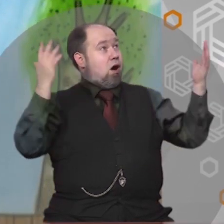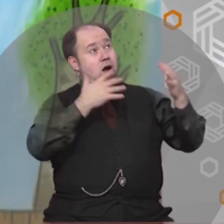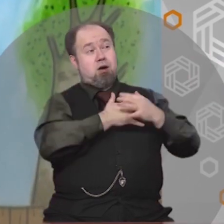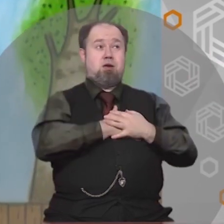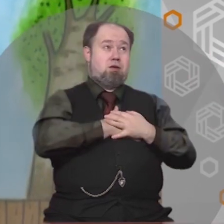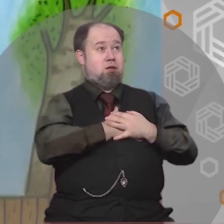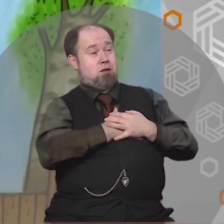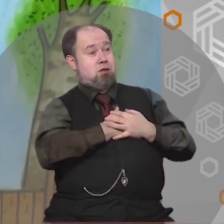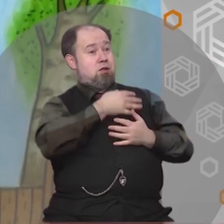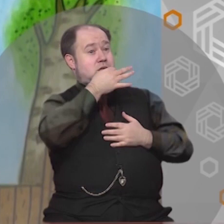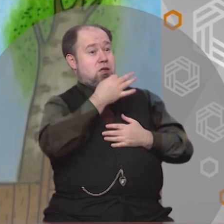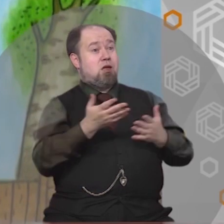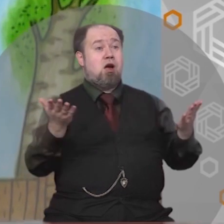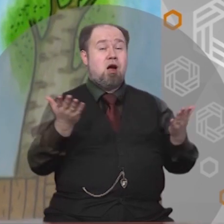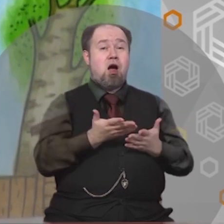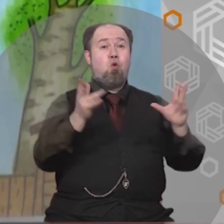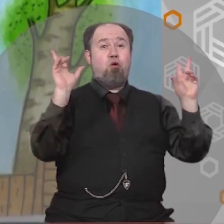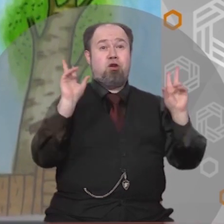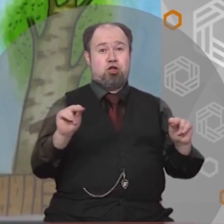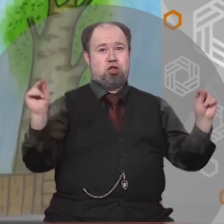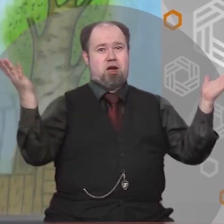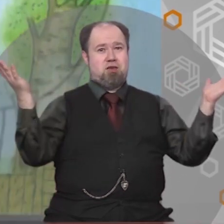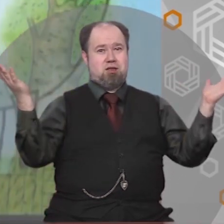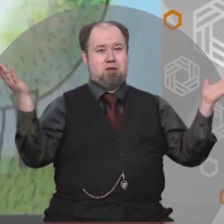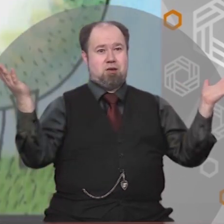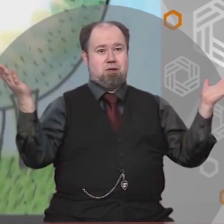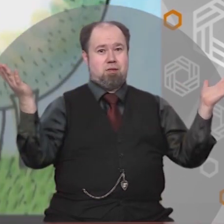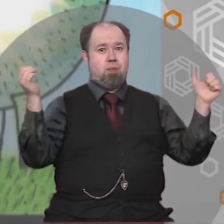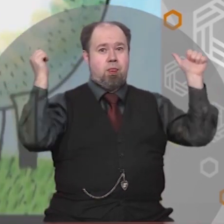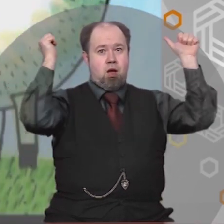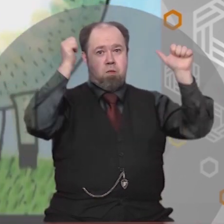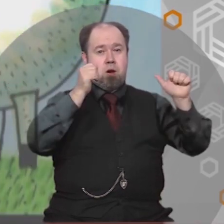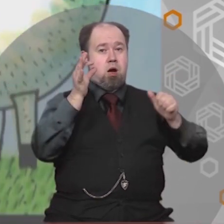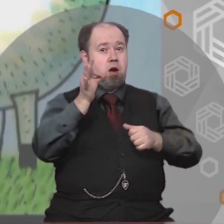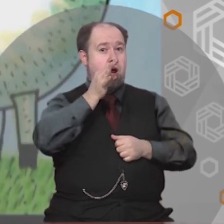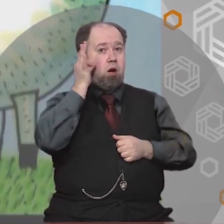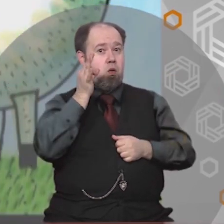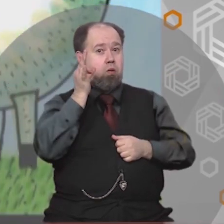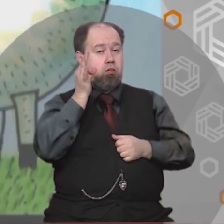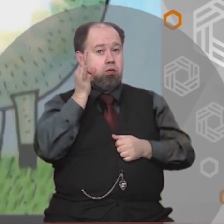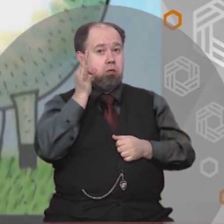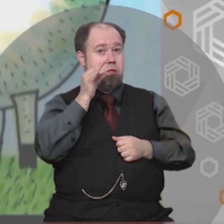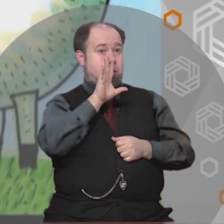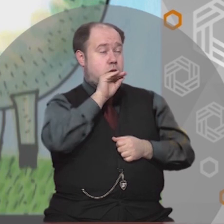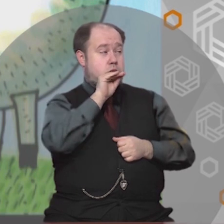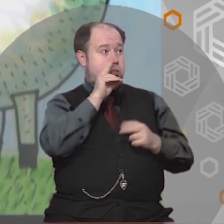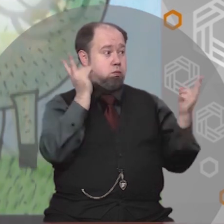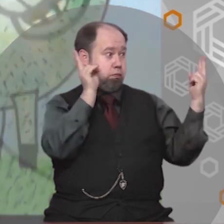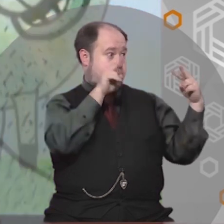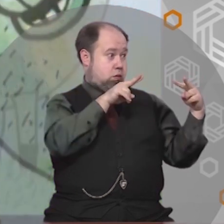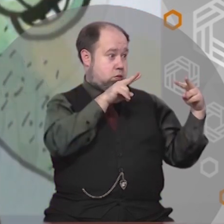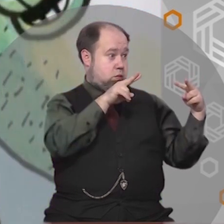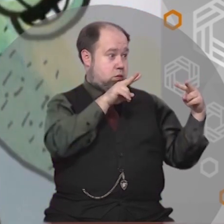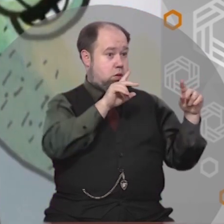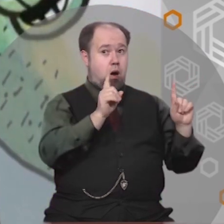«Ах ты!» – сказала она. «Какое счастье!» Баран, пес и кот – переглянулись.